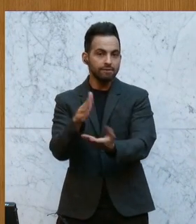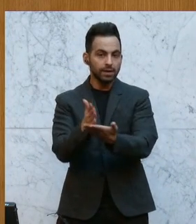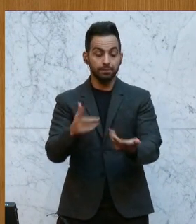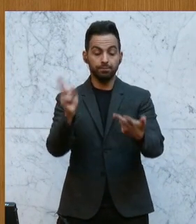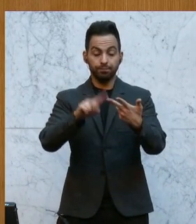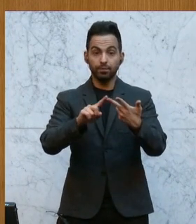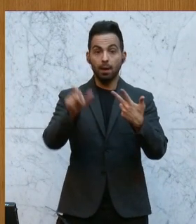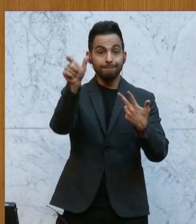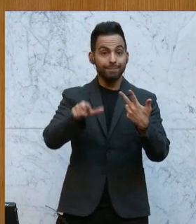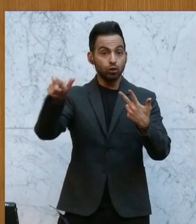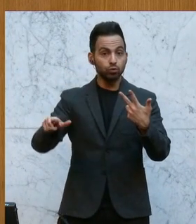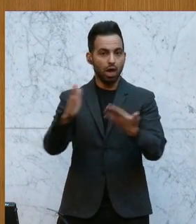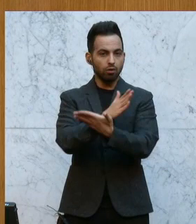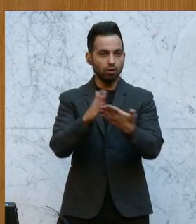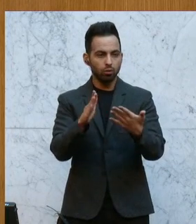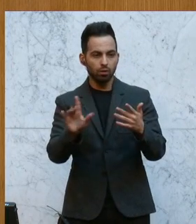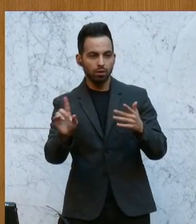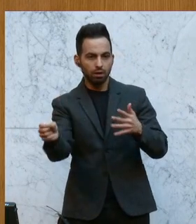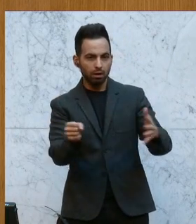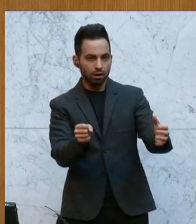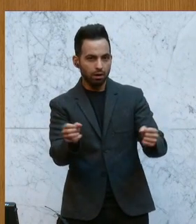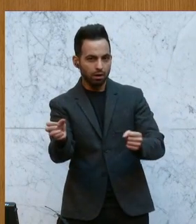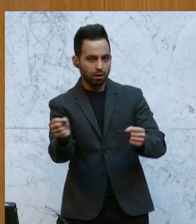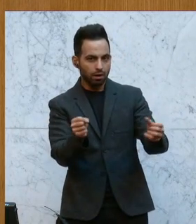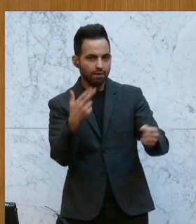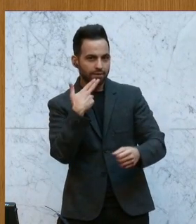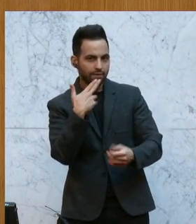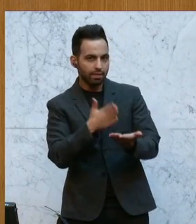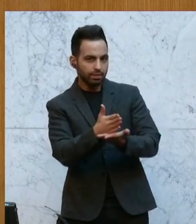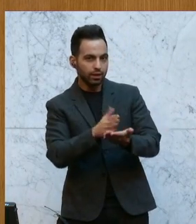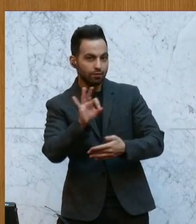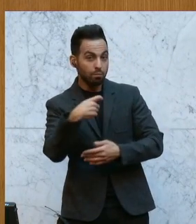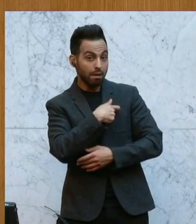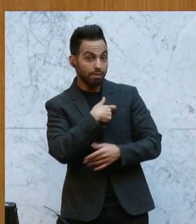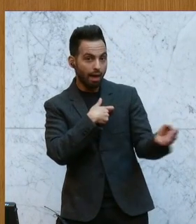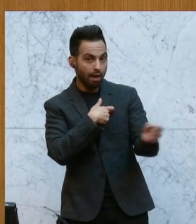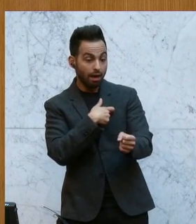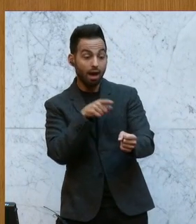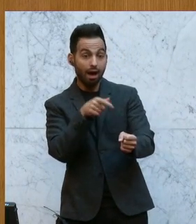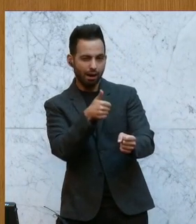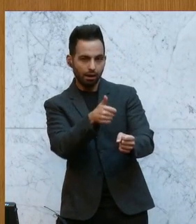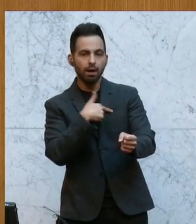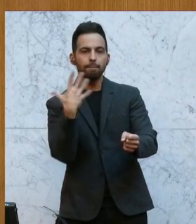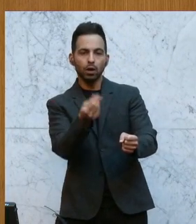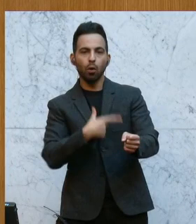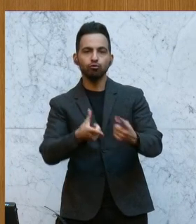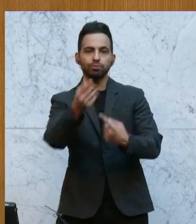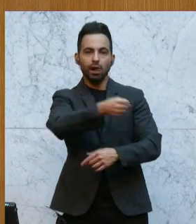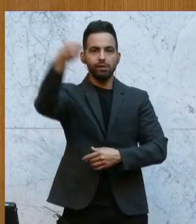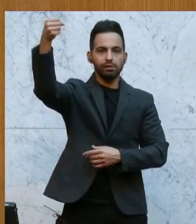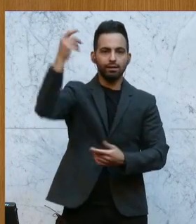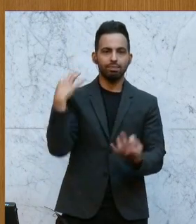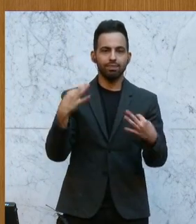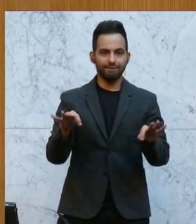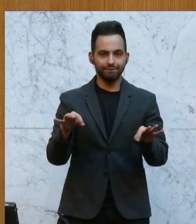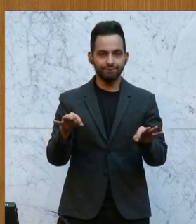Die Personalentscheidungen, wer ein braver Diener der Partei ist, erhält Spitzenpositionen.